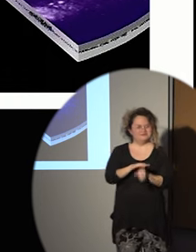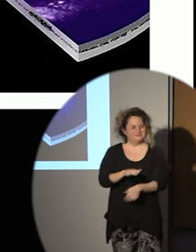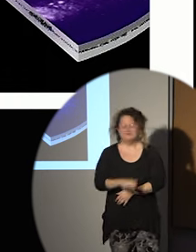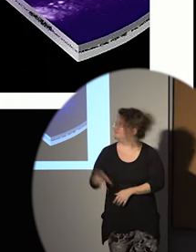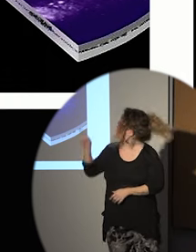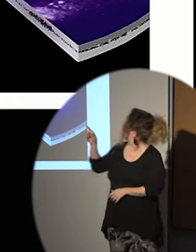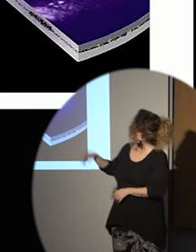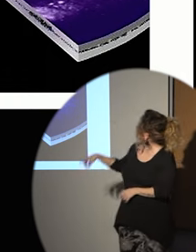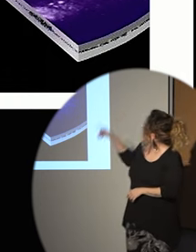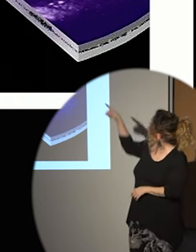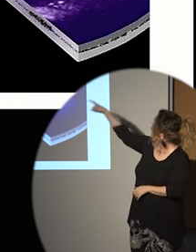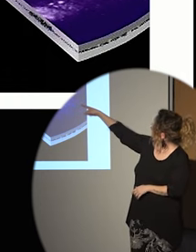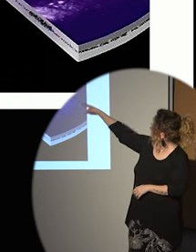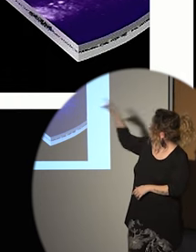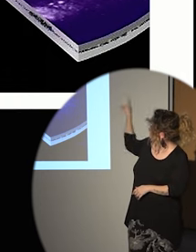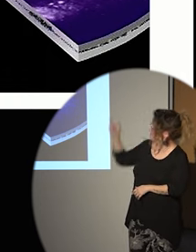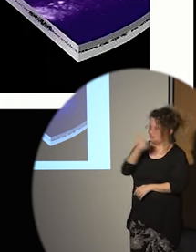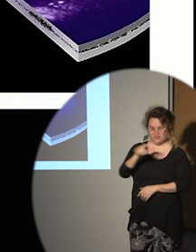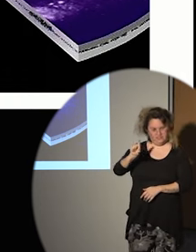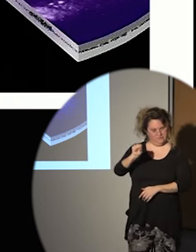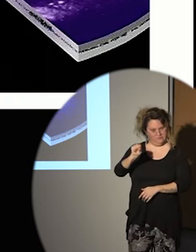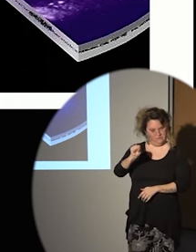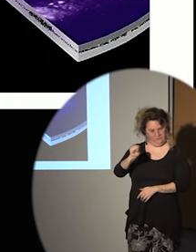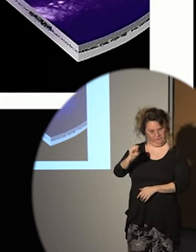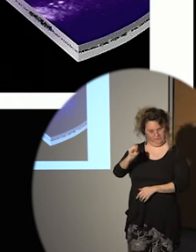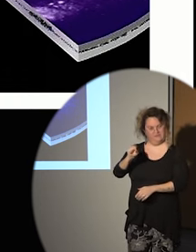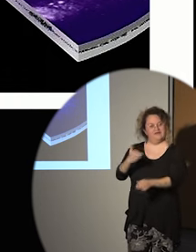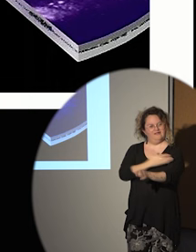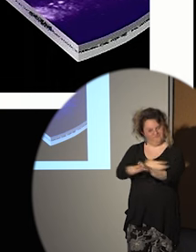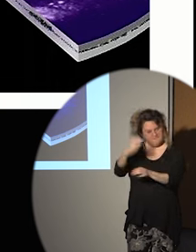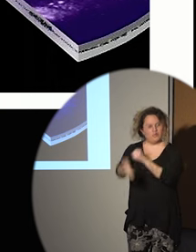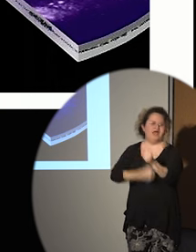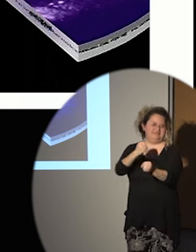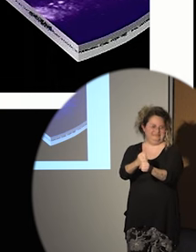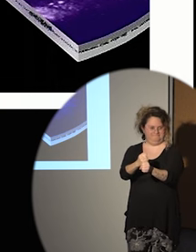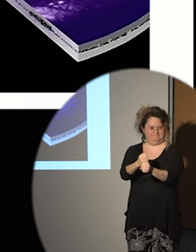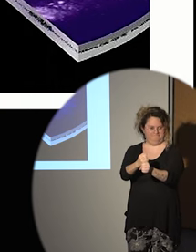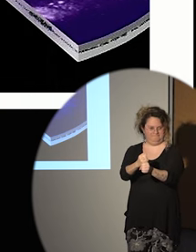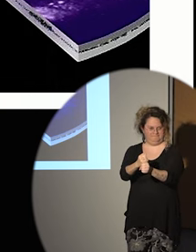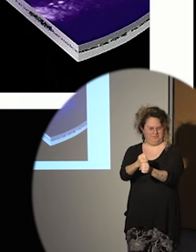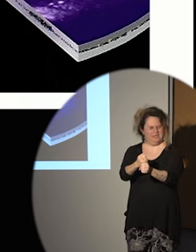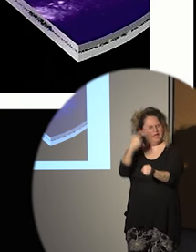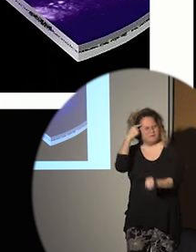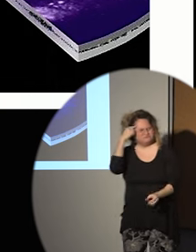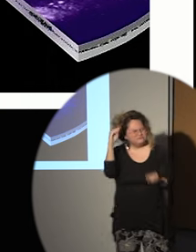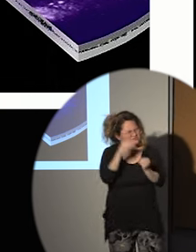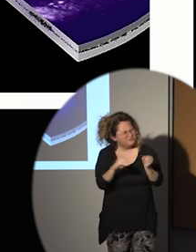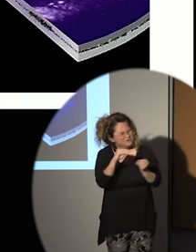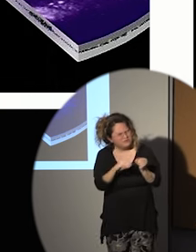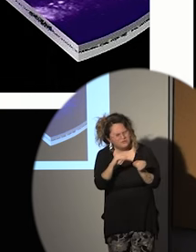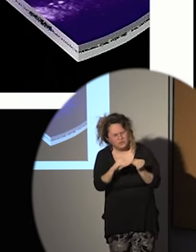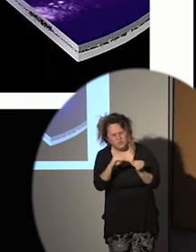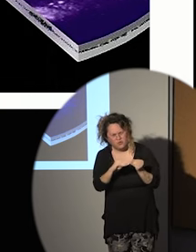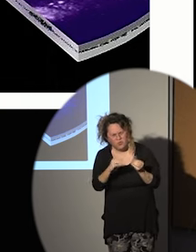vraiment gigantesque. Alors, certains d'entre vous pourraient se poser la question, mais combien de tours le Soleil a-t-il